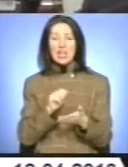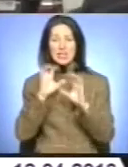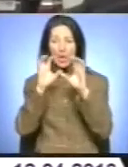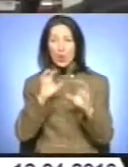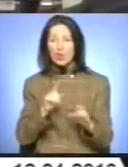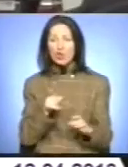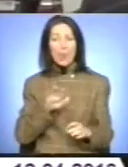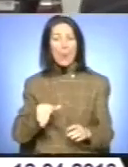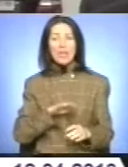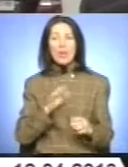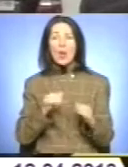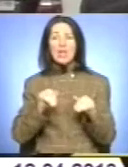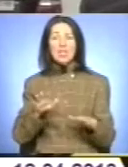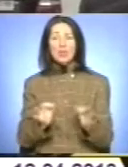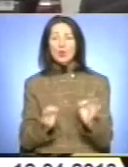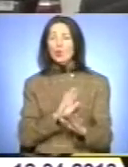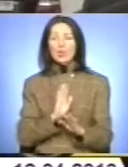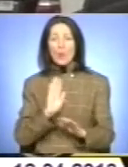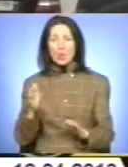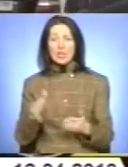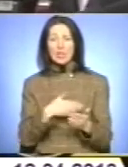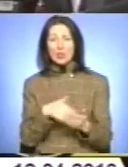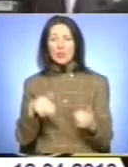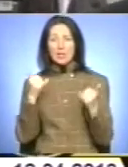Зараз від мене требують, не підписуй закони.